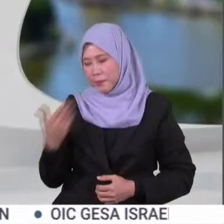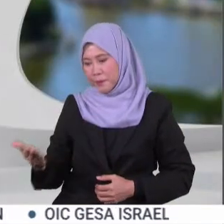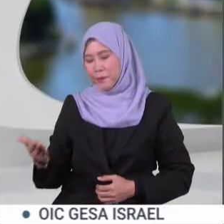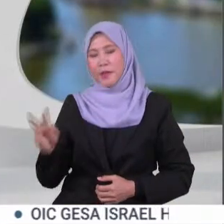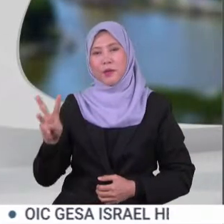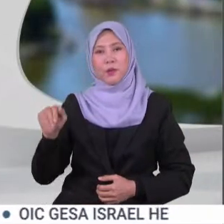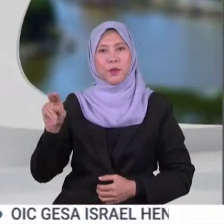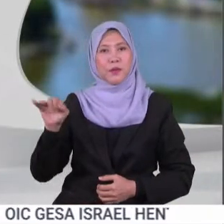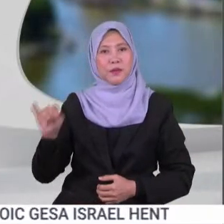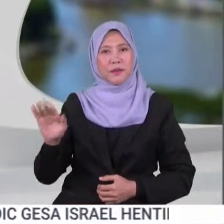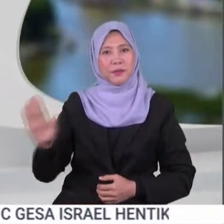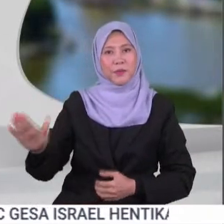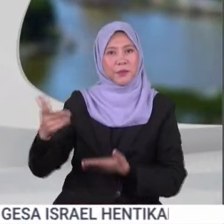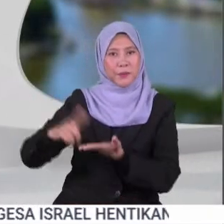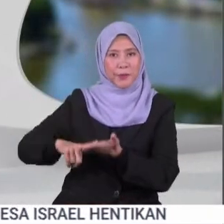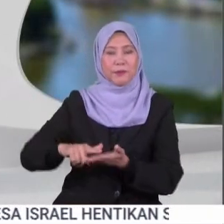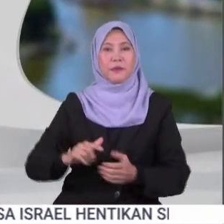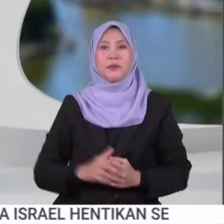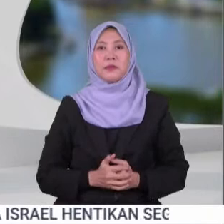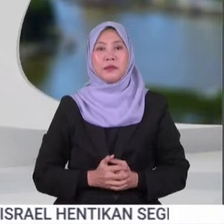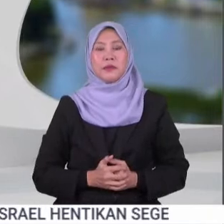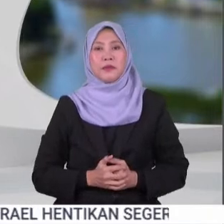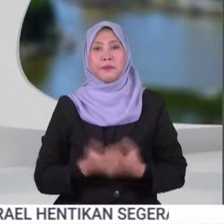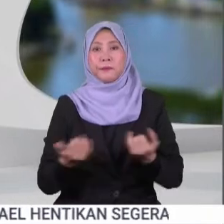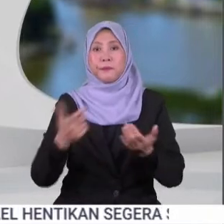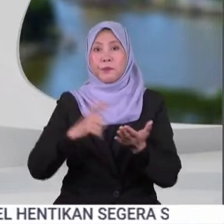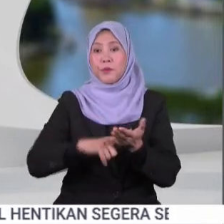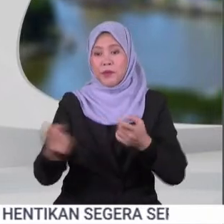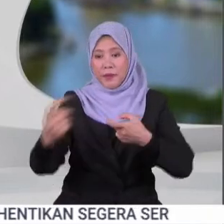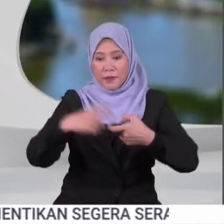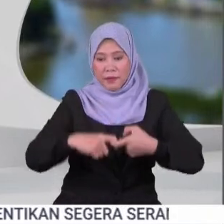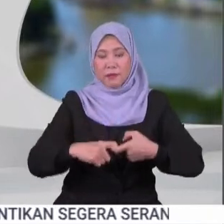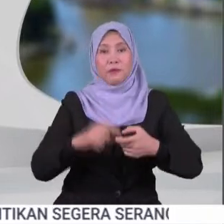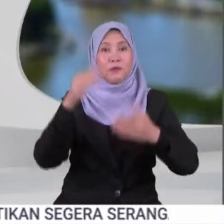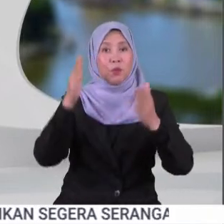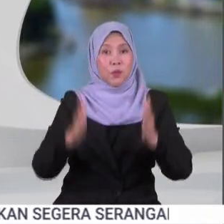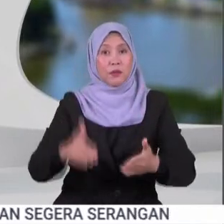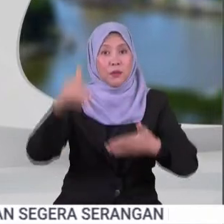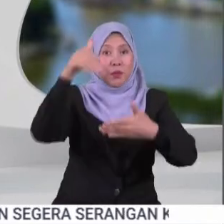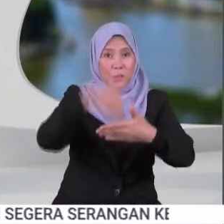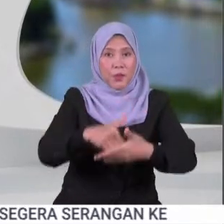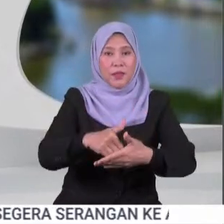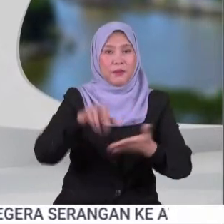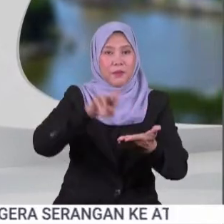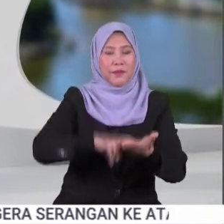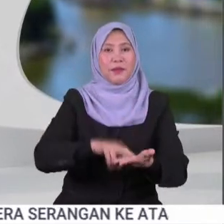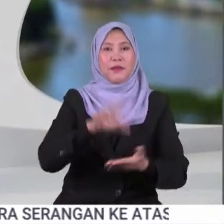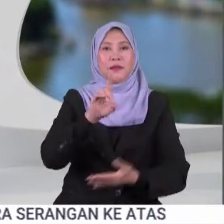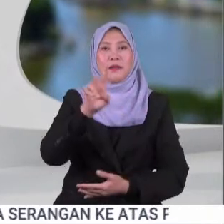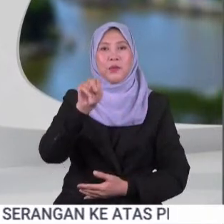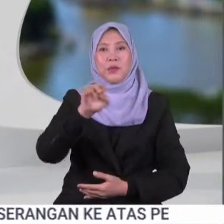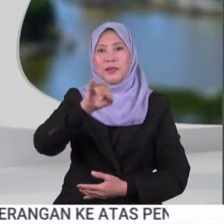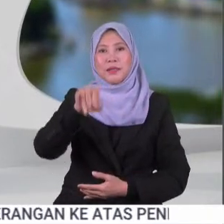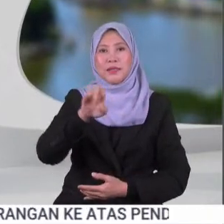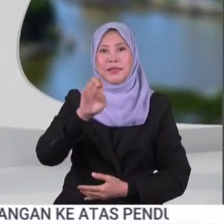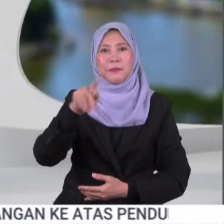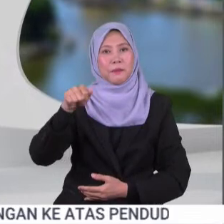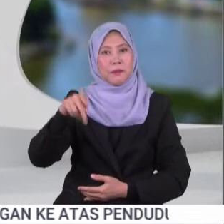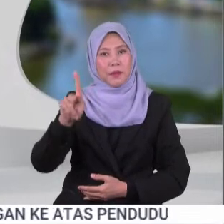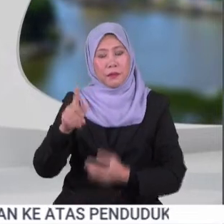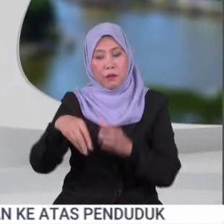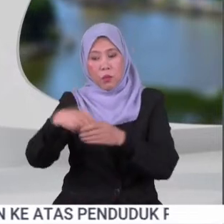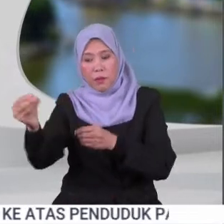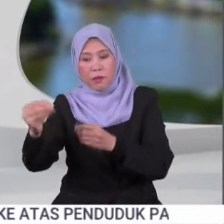Terima kasih Wani atas laporan anda. Sementara itu, dalam perkembangan berkaitan para pengundi berdaftar di Dewan Undangan Negeri DUN Jepak yang berada di